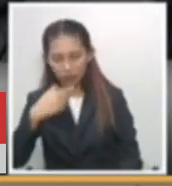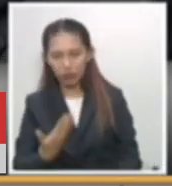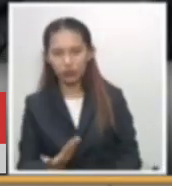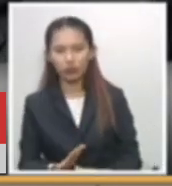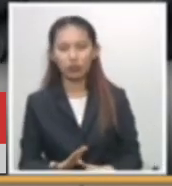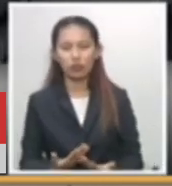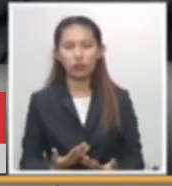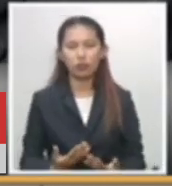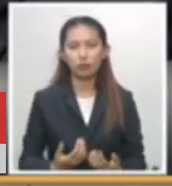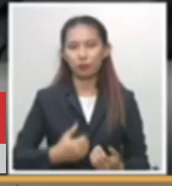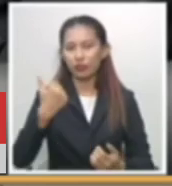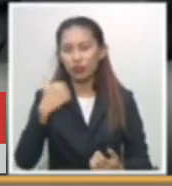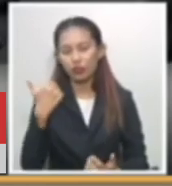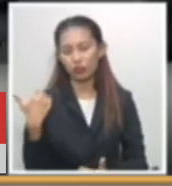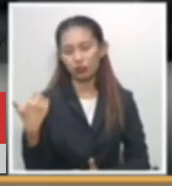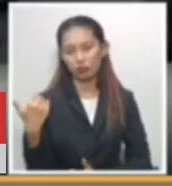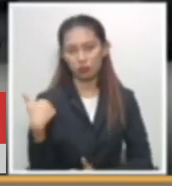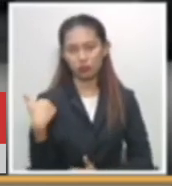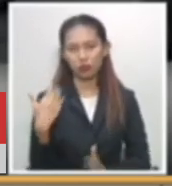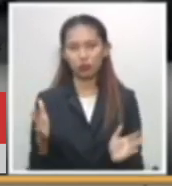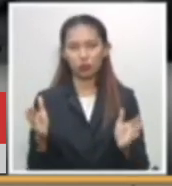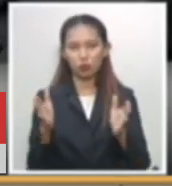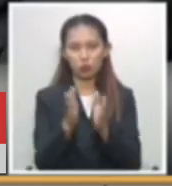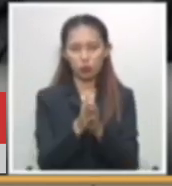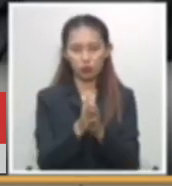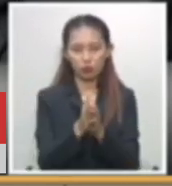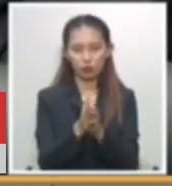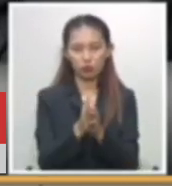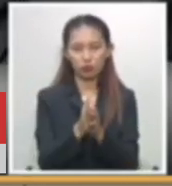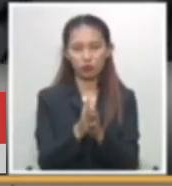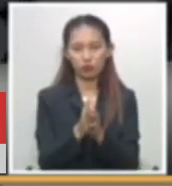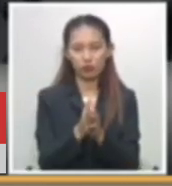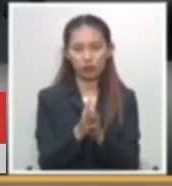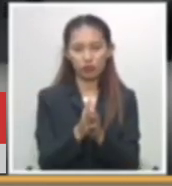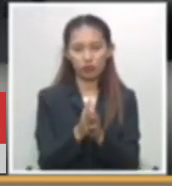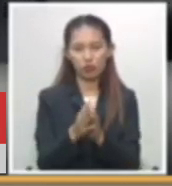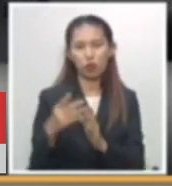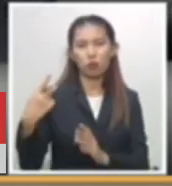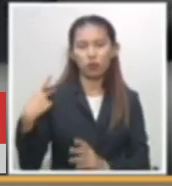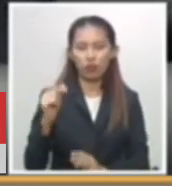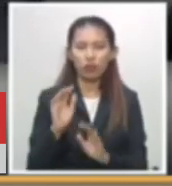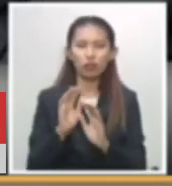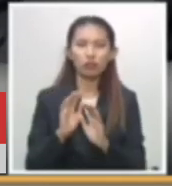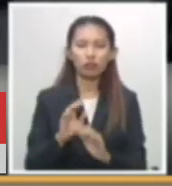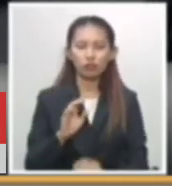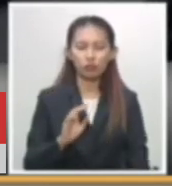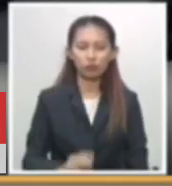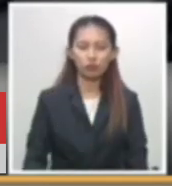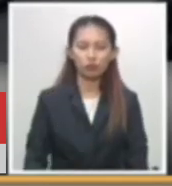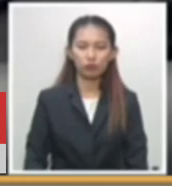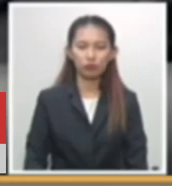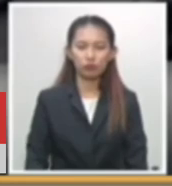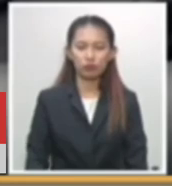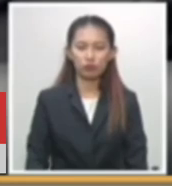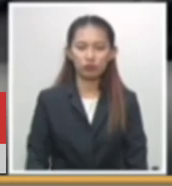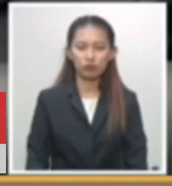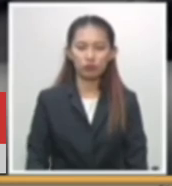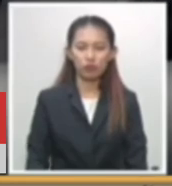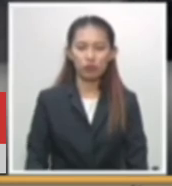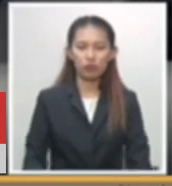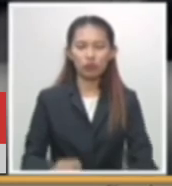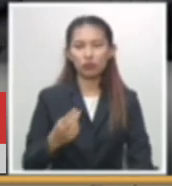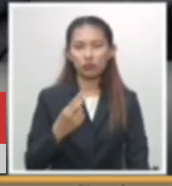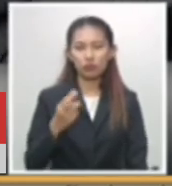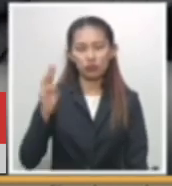คอื่นๆท่านประธานครับท่านสมคิดพูดไปแล้วเรื่องทวงสัญญาผ